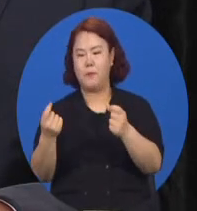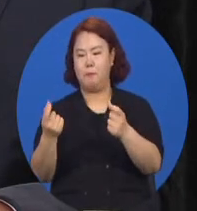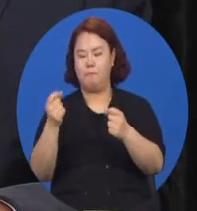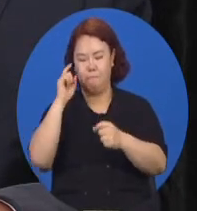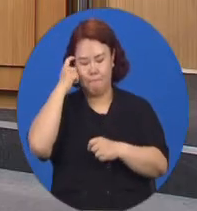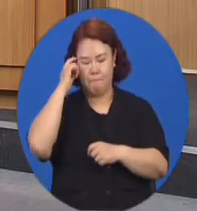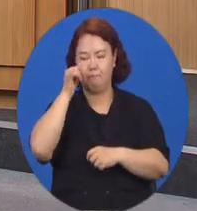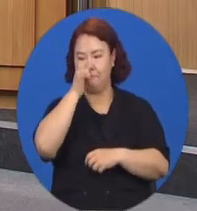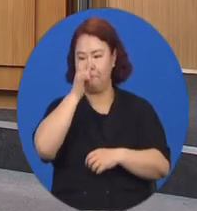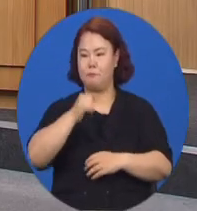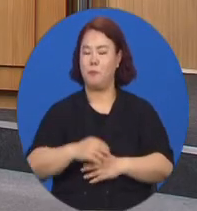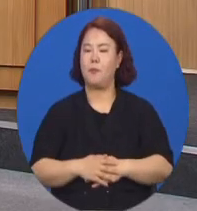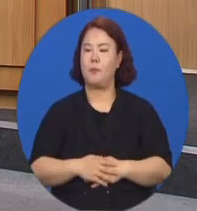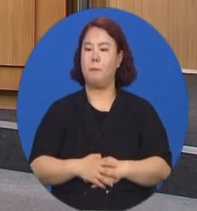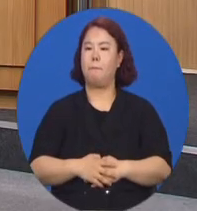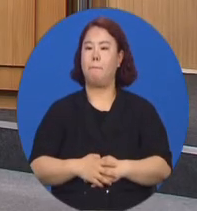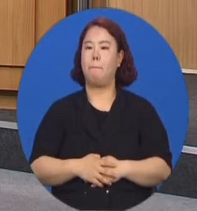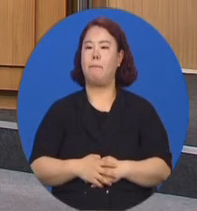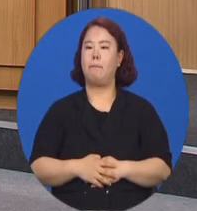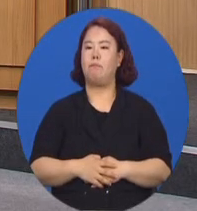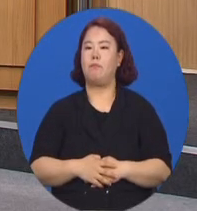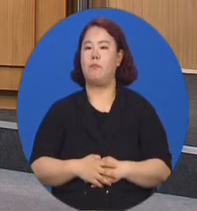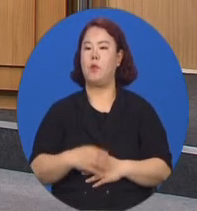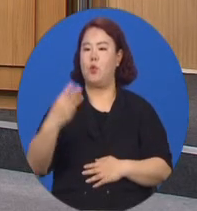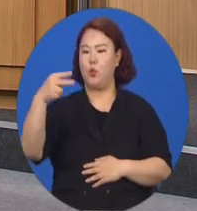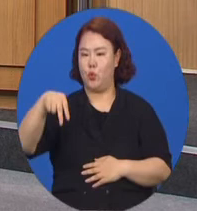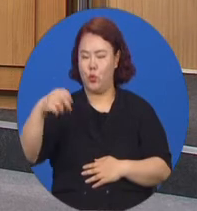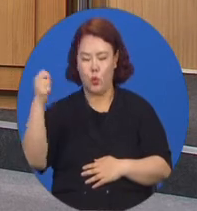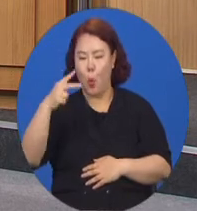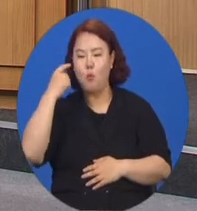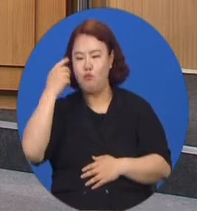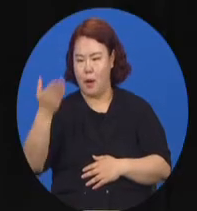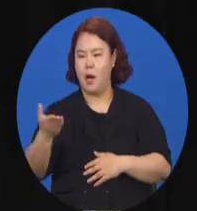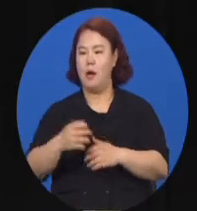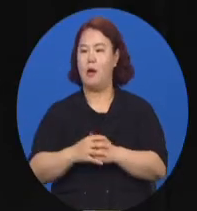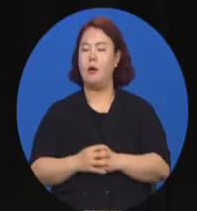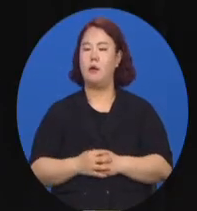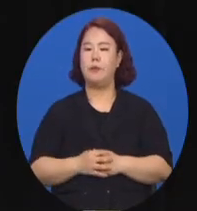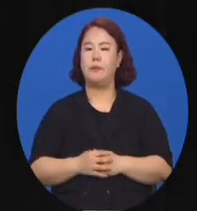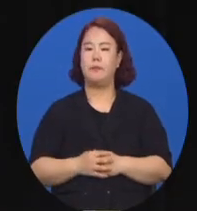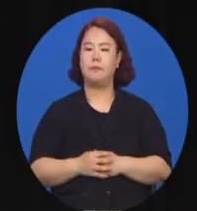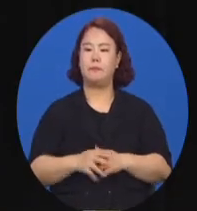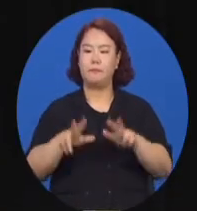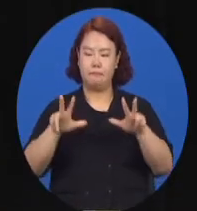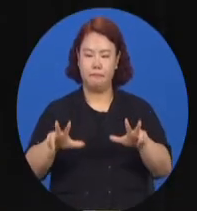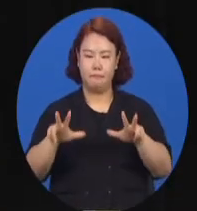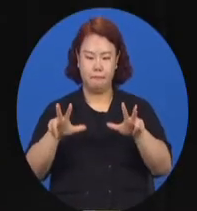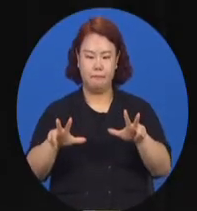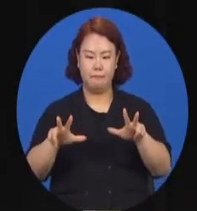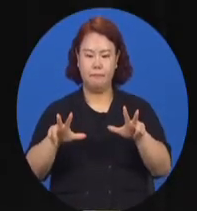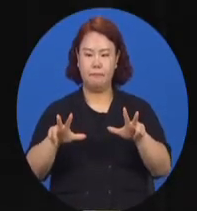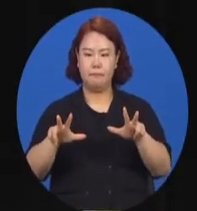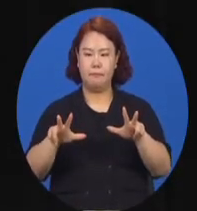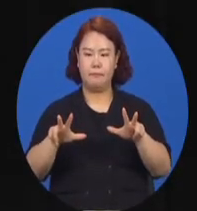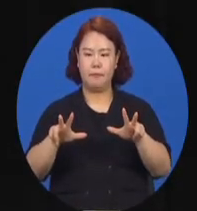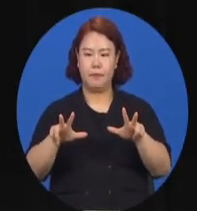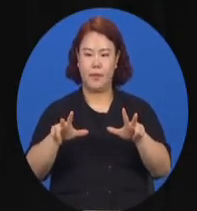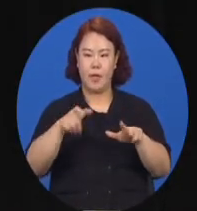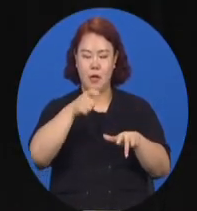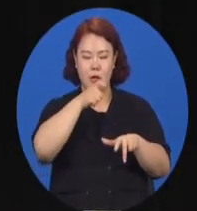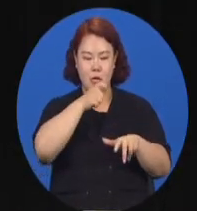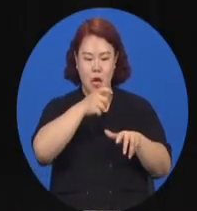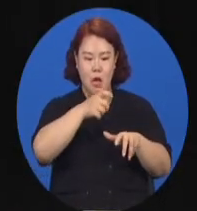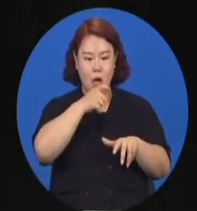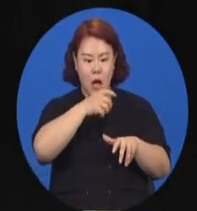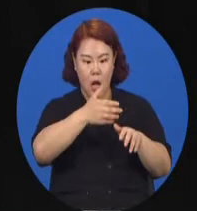생각을 하고 있습니다. 네. 예, 유한호 군수님께 다시 한번 여쭙겠습니다. 네. 지금 강변이는 182면도 활용을